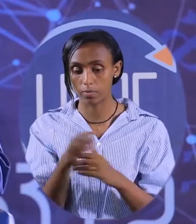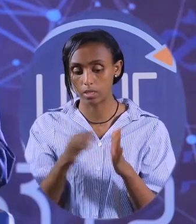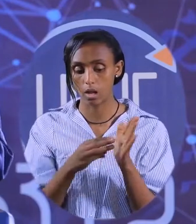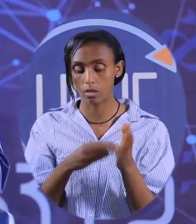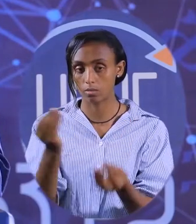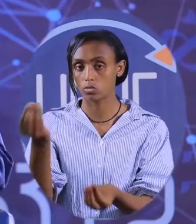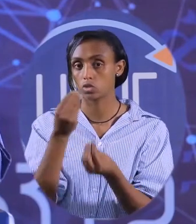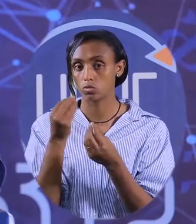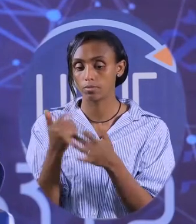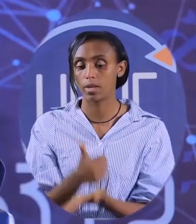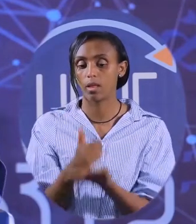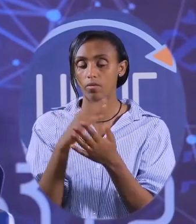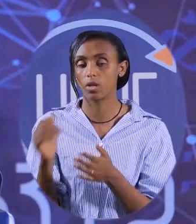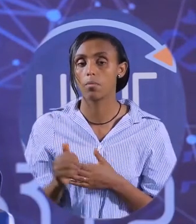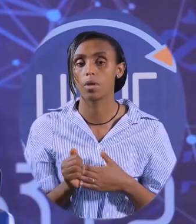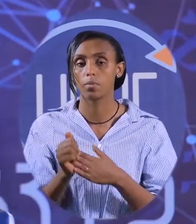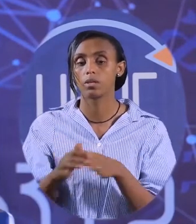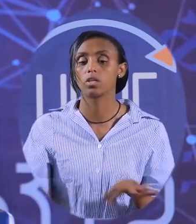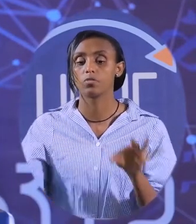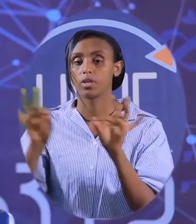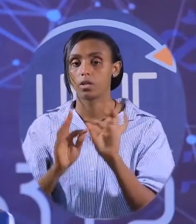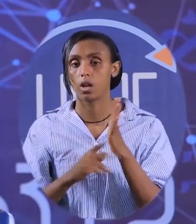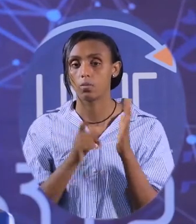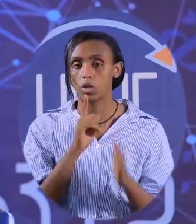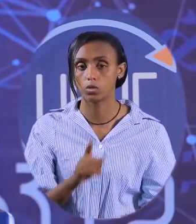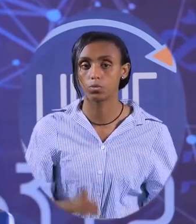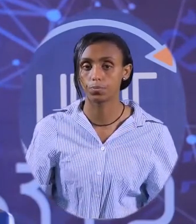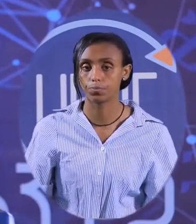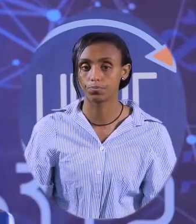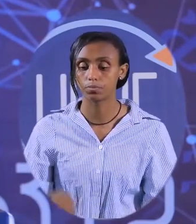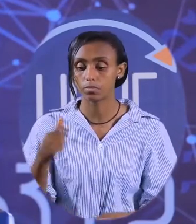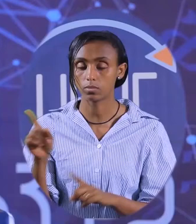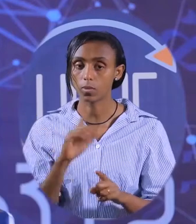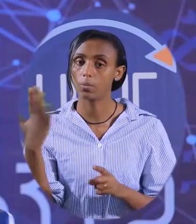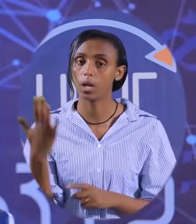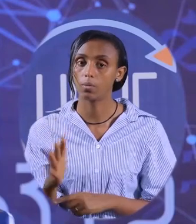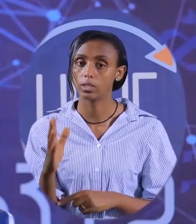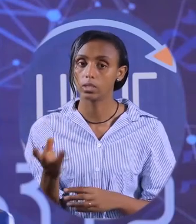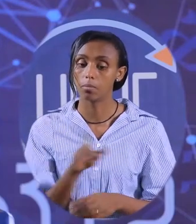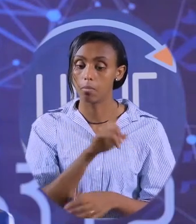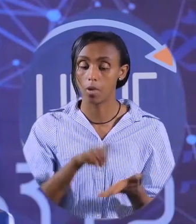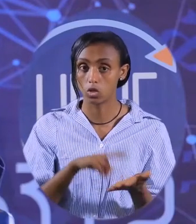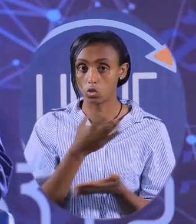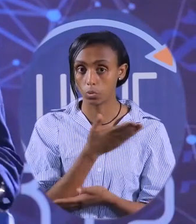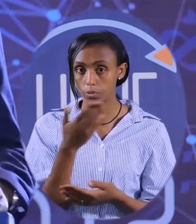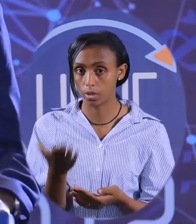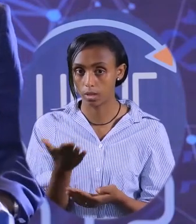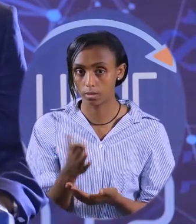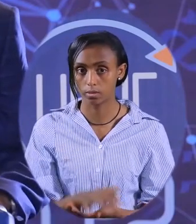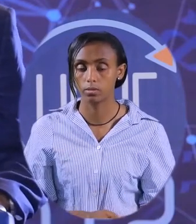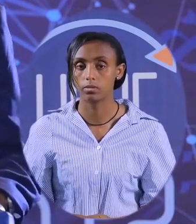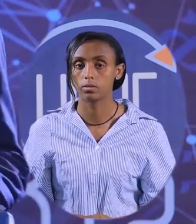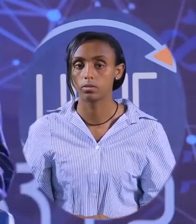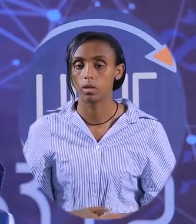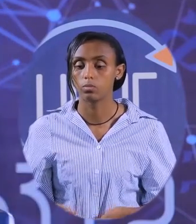የሥርዓተ ምግቡን መደገፍና መምራት ያስፈልገናል ማለት ነው። ሌላው ምናልባት የማነሳው ጉዳይ ከዚህ